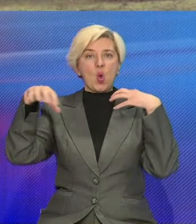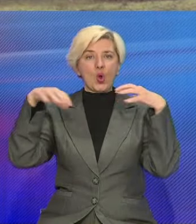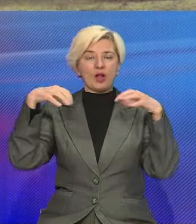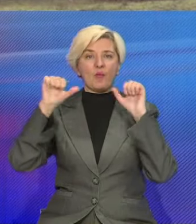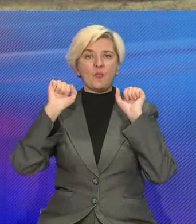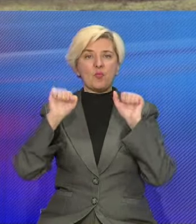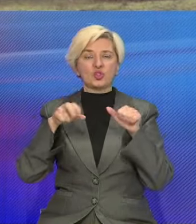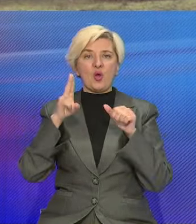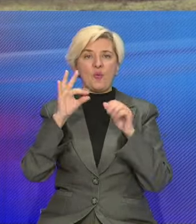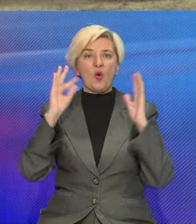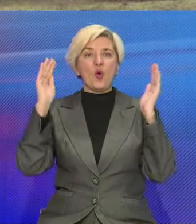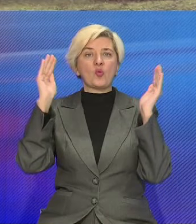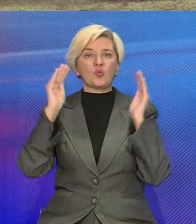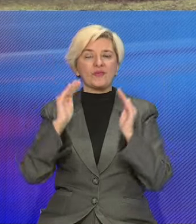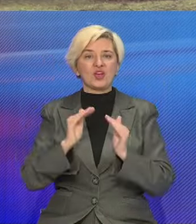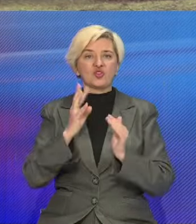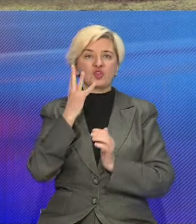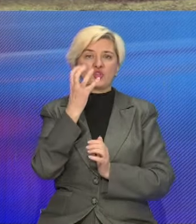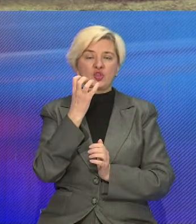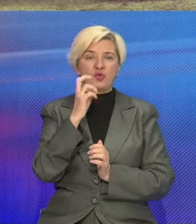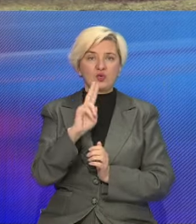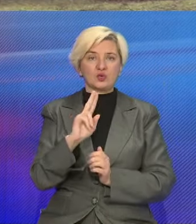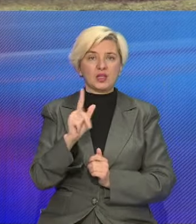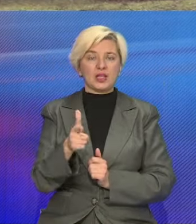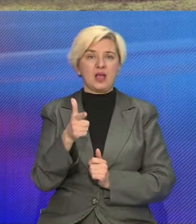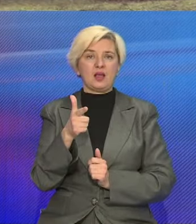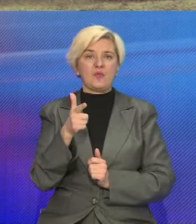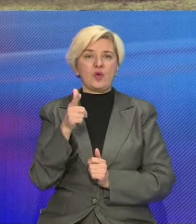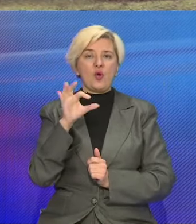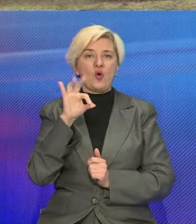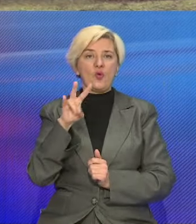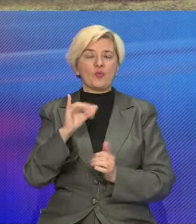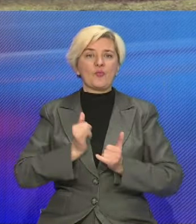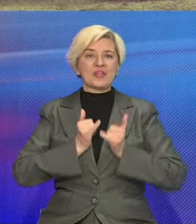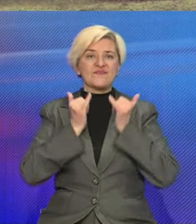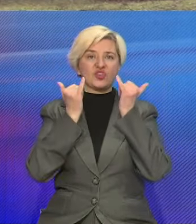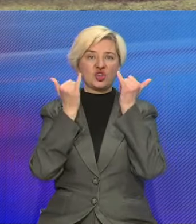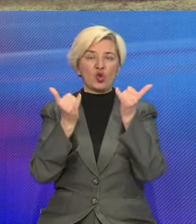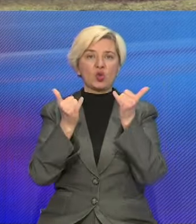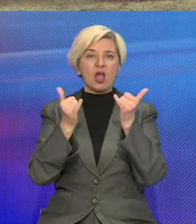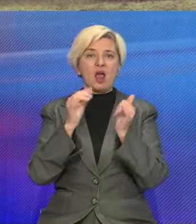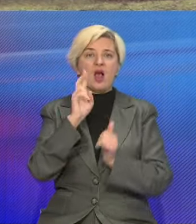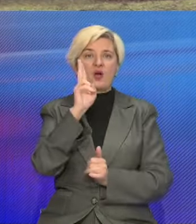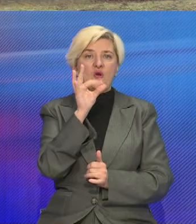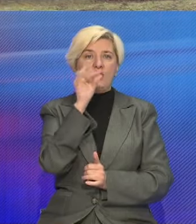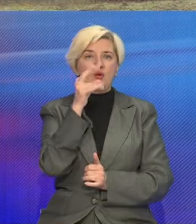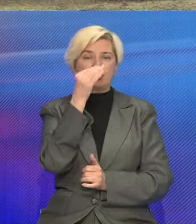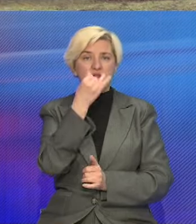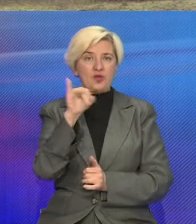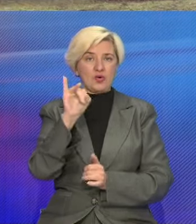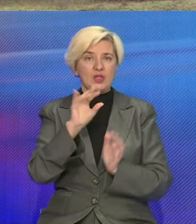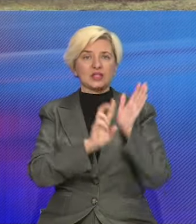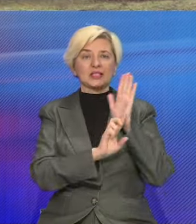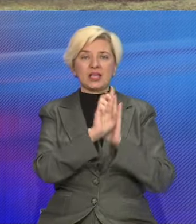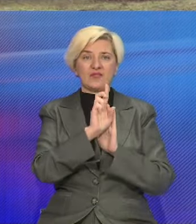можна сказати так, по убываючий, 400-килограмовый, он посвящён Калоржській церкві і